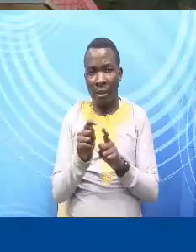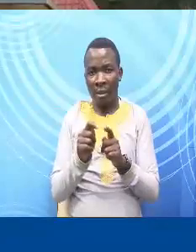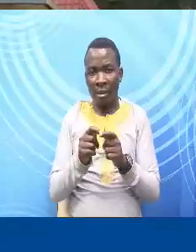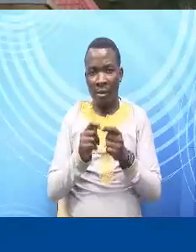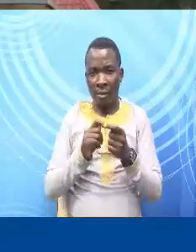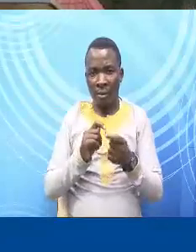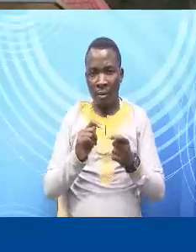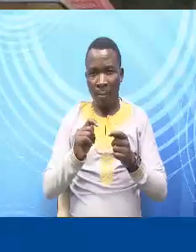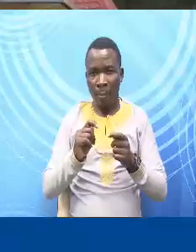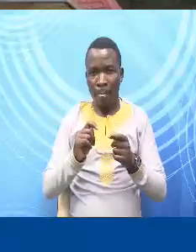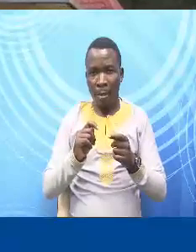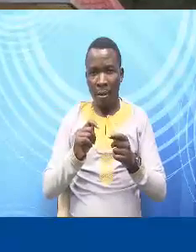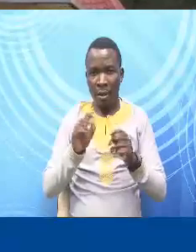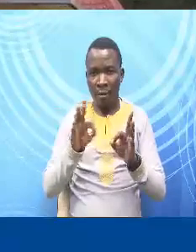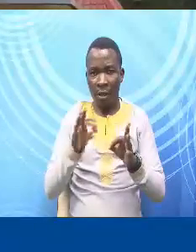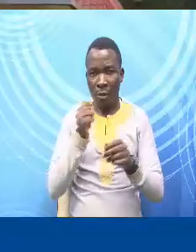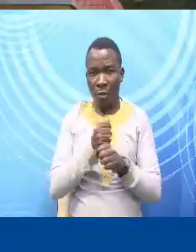mu byo nkora